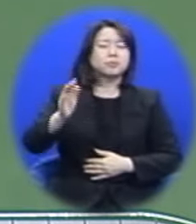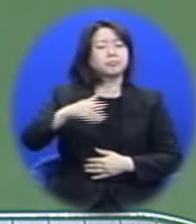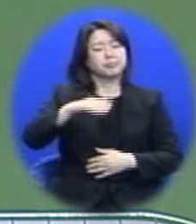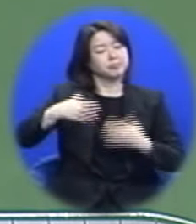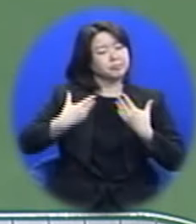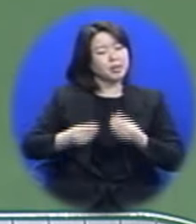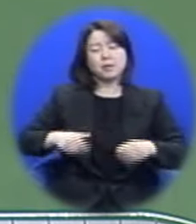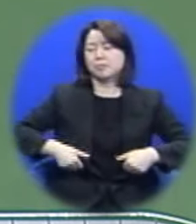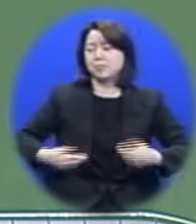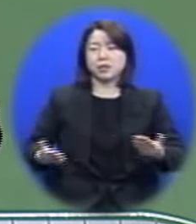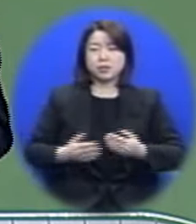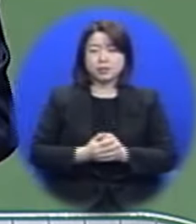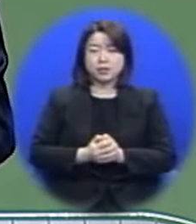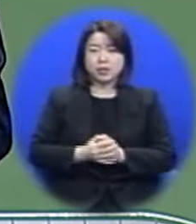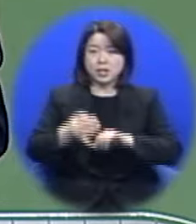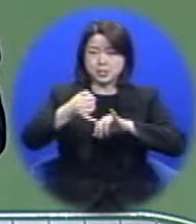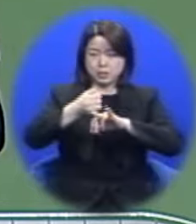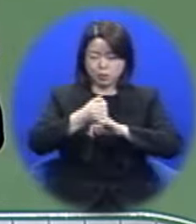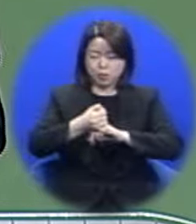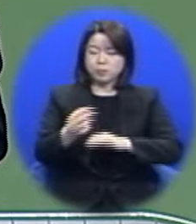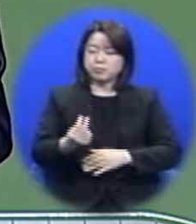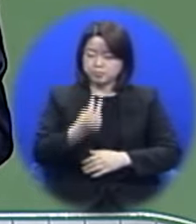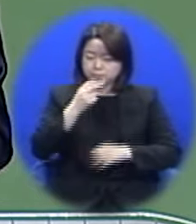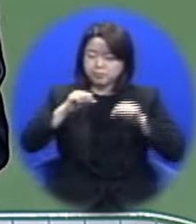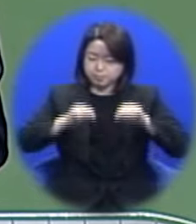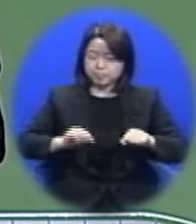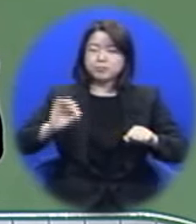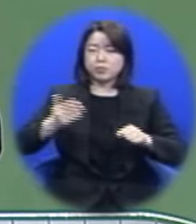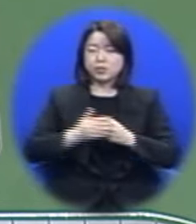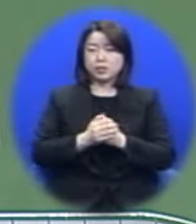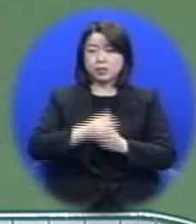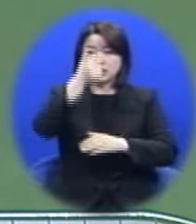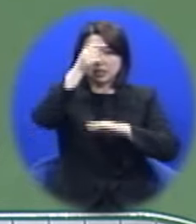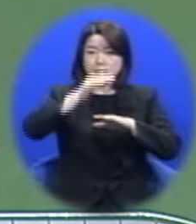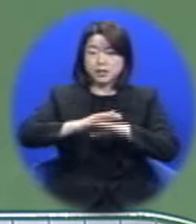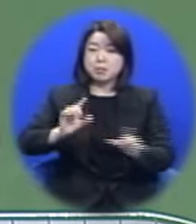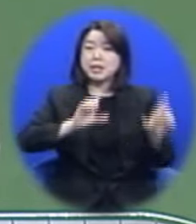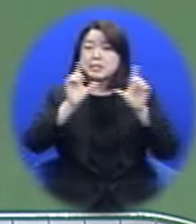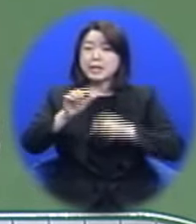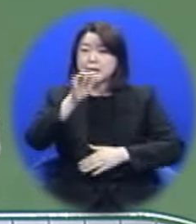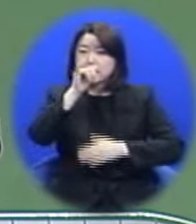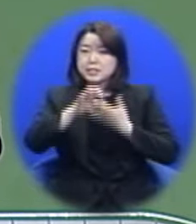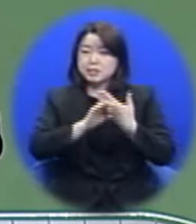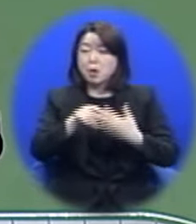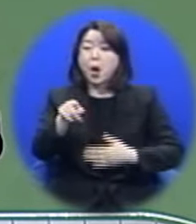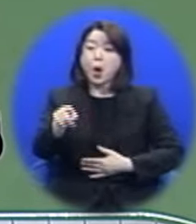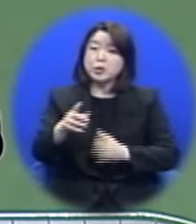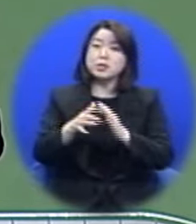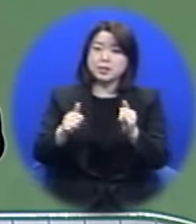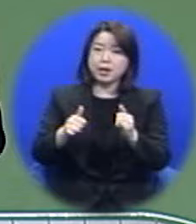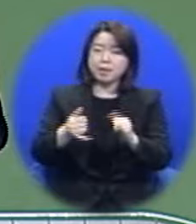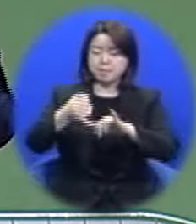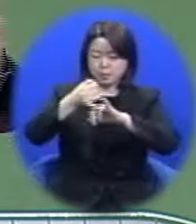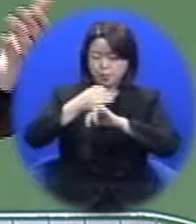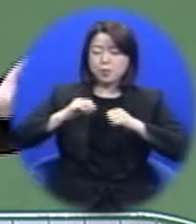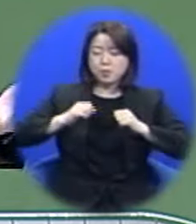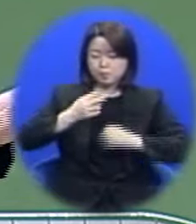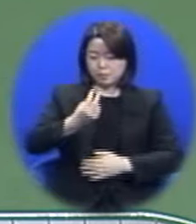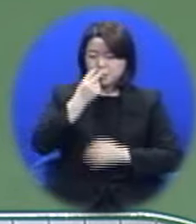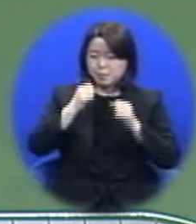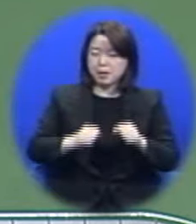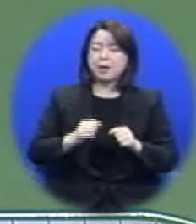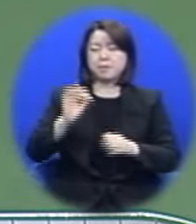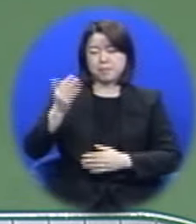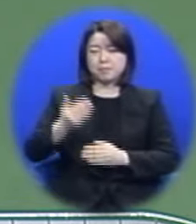없습니다. 반드시 삽니다. 예배가 살아있으면 그 사람은 반드시 삽니다. 우리가 믿는